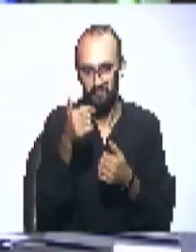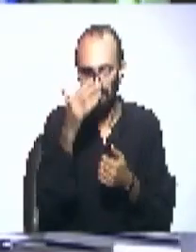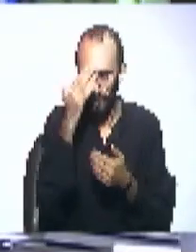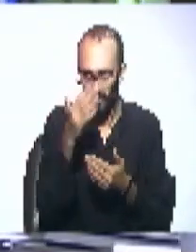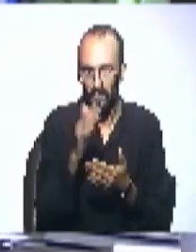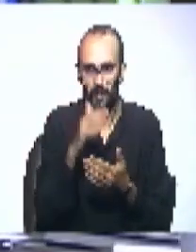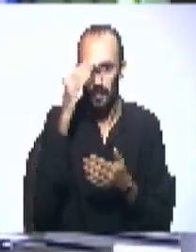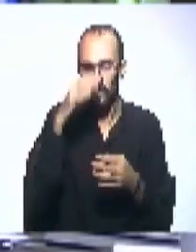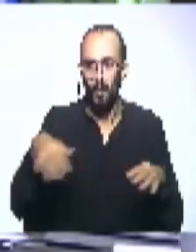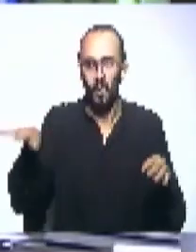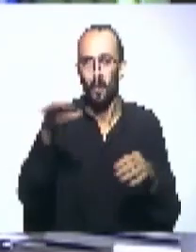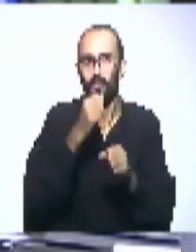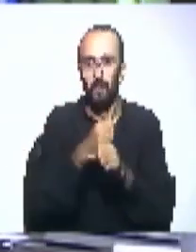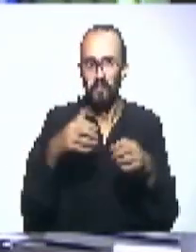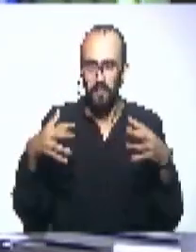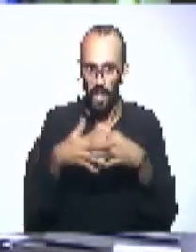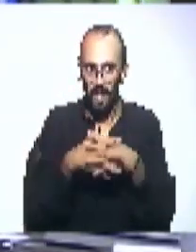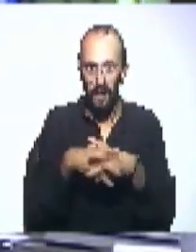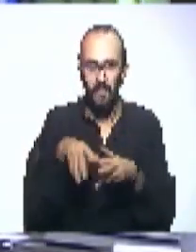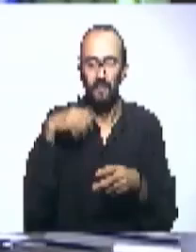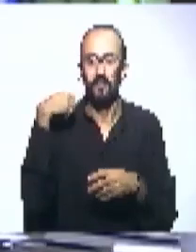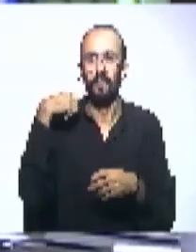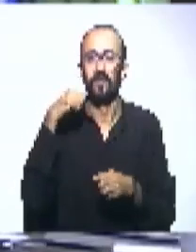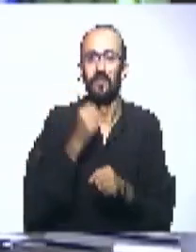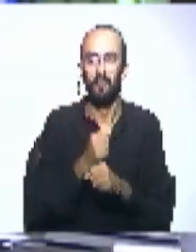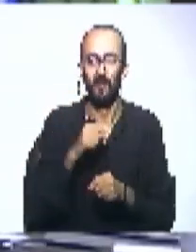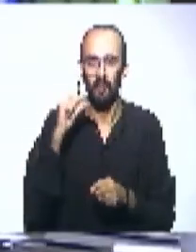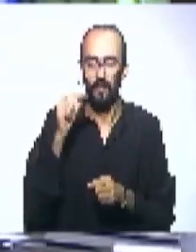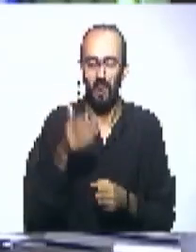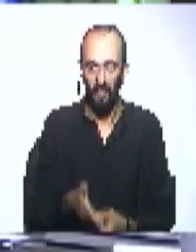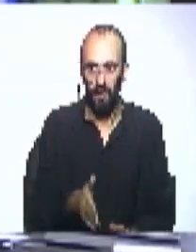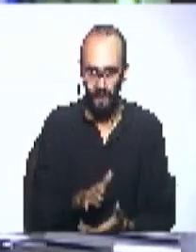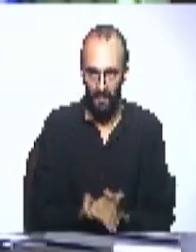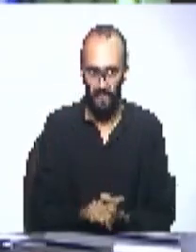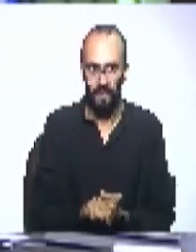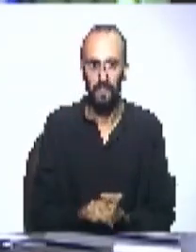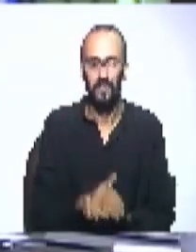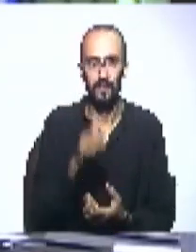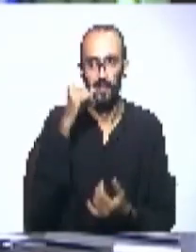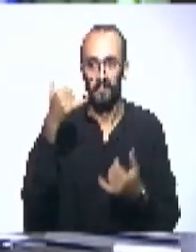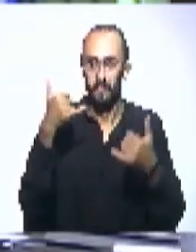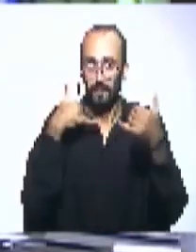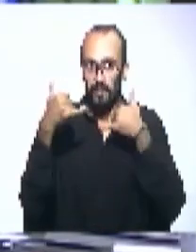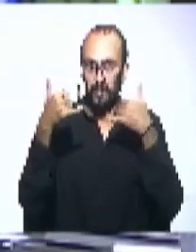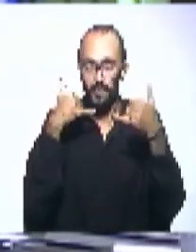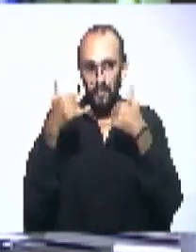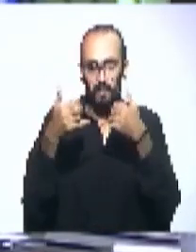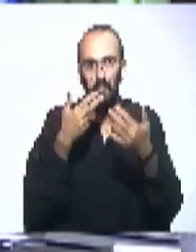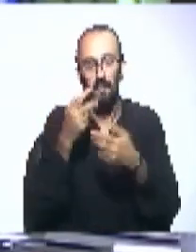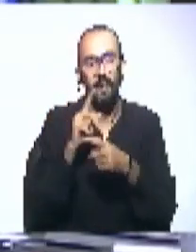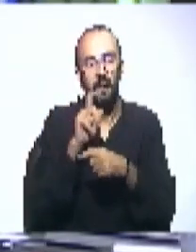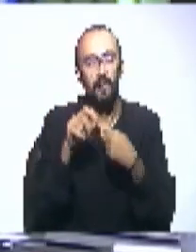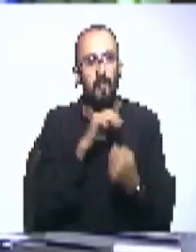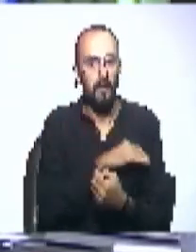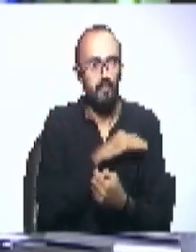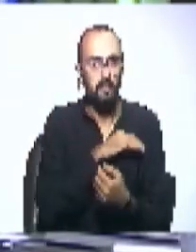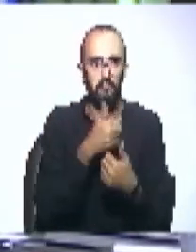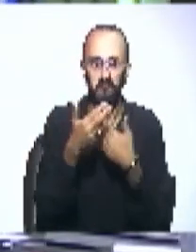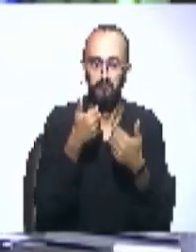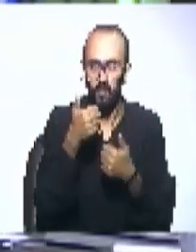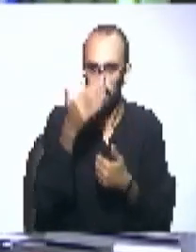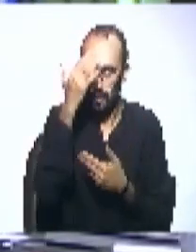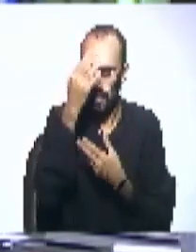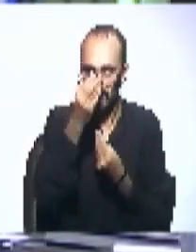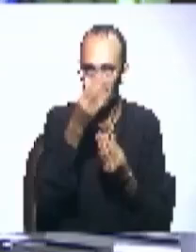وبشكر كل زمايلنا وحبايبنا، وبشكر إدارة القناة، وبشكر كل الناس، بشكر الجماعة اللي اتصلوا والمتفاعلين اللي بيجربوا وبيشتغلوا معانا ومتجاوبين